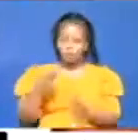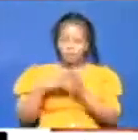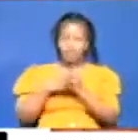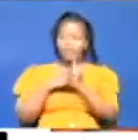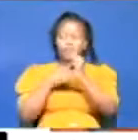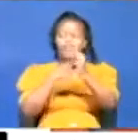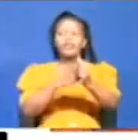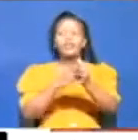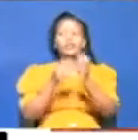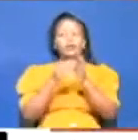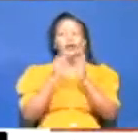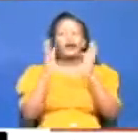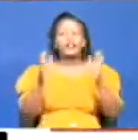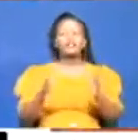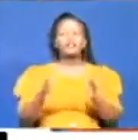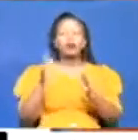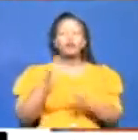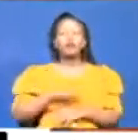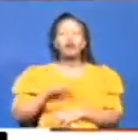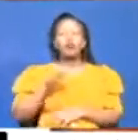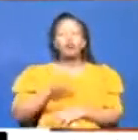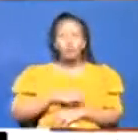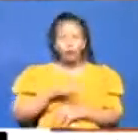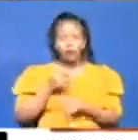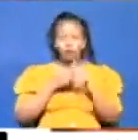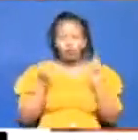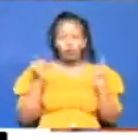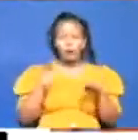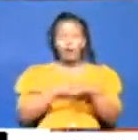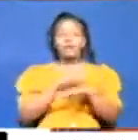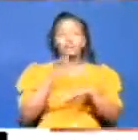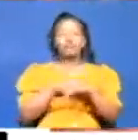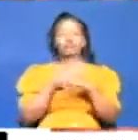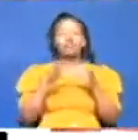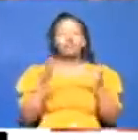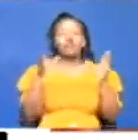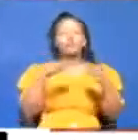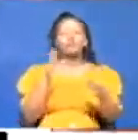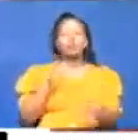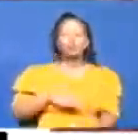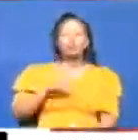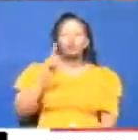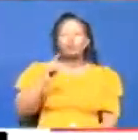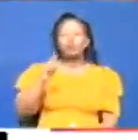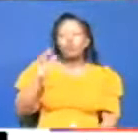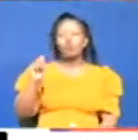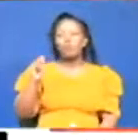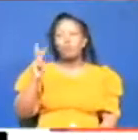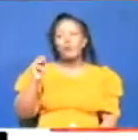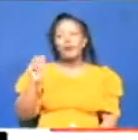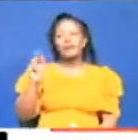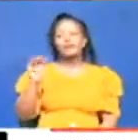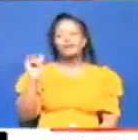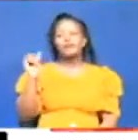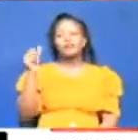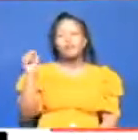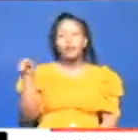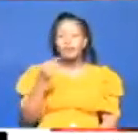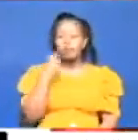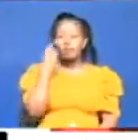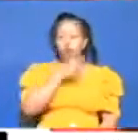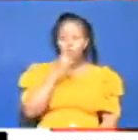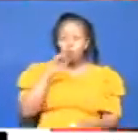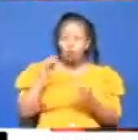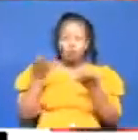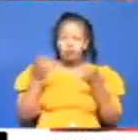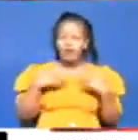kiongozi maarufu mwanamke wa jamii ya Agikuyu, Damaris Nyambura Kariuki, aliyemvisha Karua